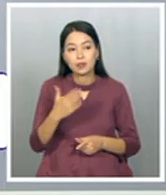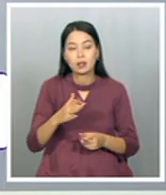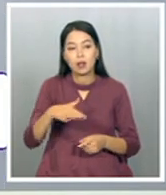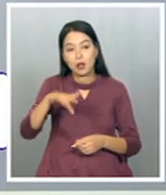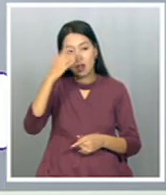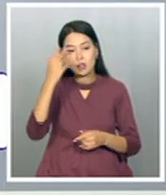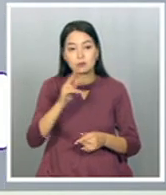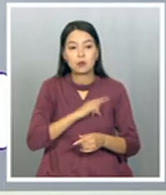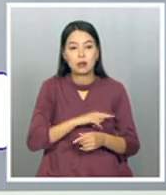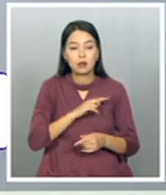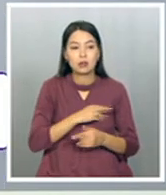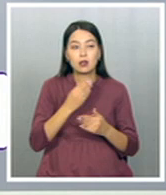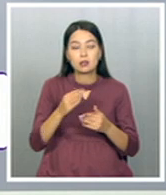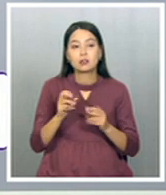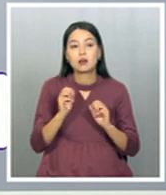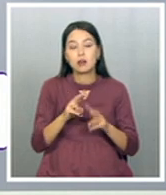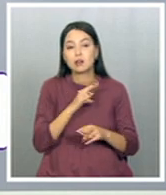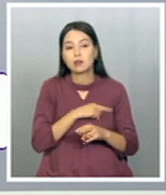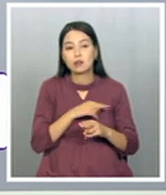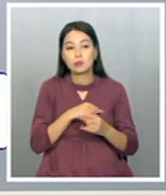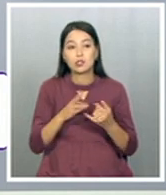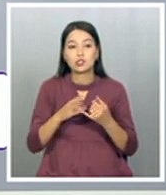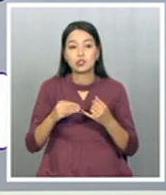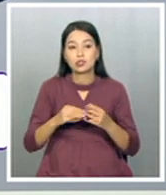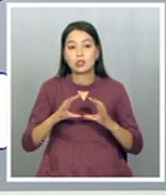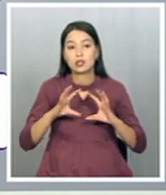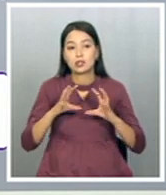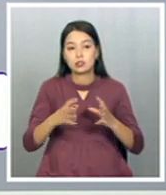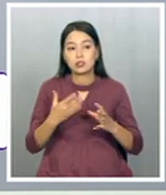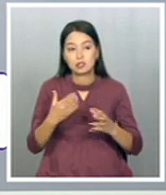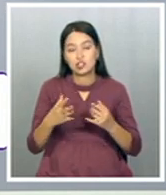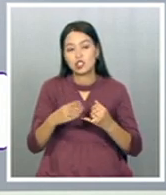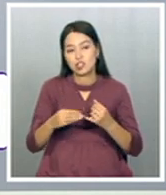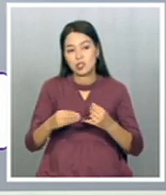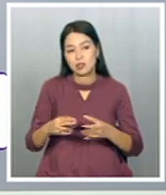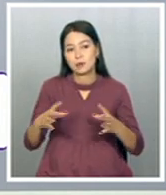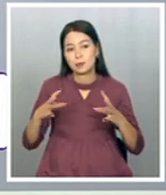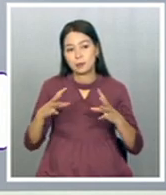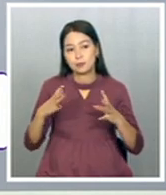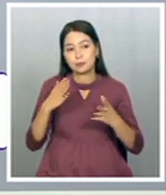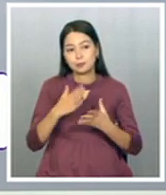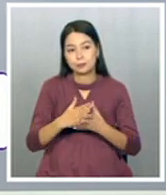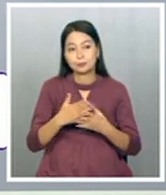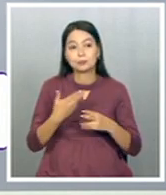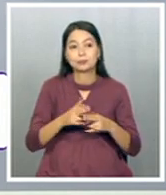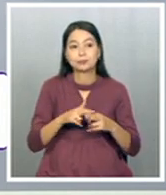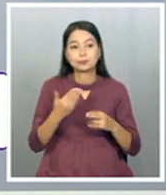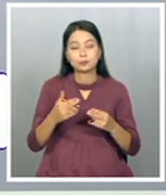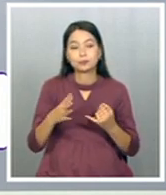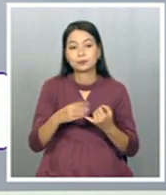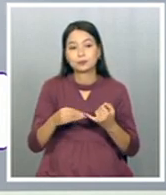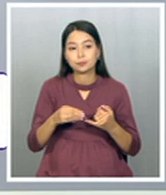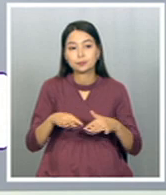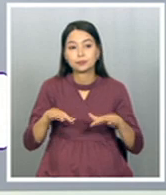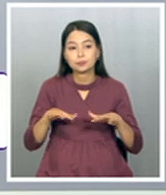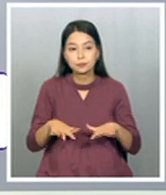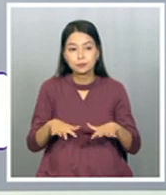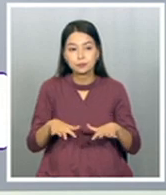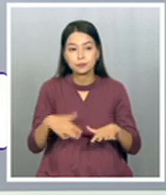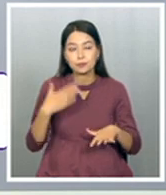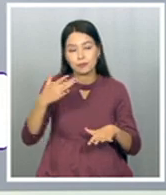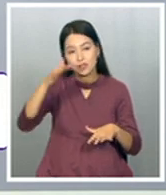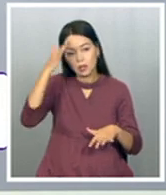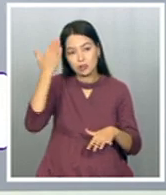Біз жер ғаламшарында болғандықтан жердің пішіні шар тәріздес. Енді біз осы жер бетінде тұрғаннан кейін аспан